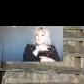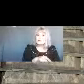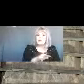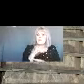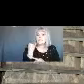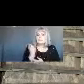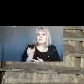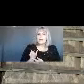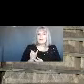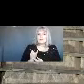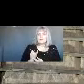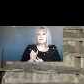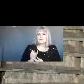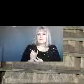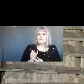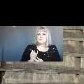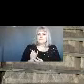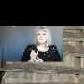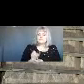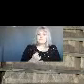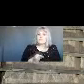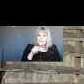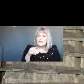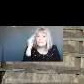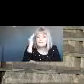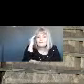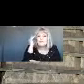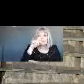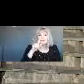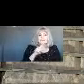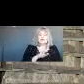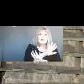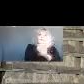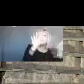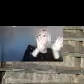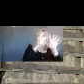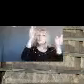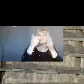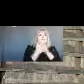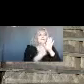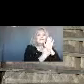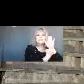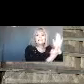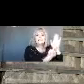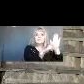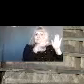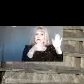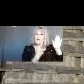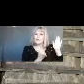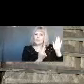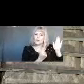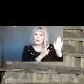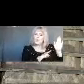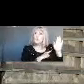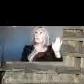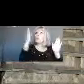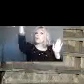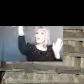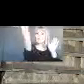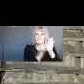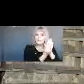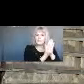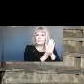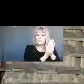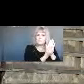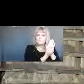sê Petrus, luister Israeliete, julle weet van Jesus van Nazareth. Julle weet die wonders en die tekens wat hy gedoen